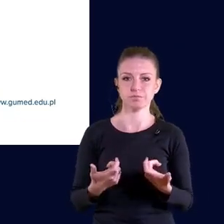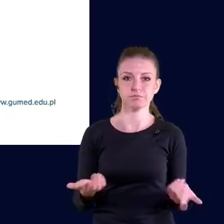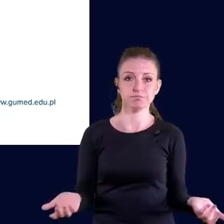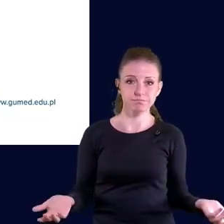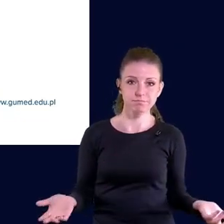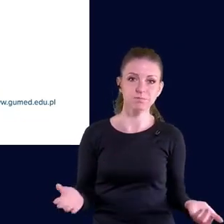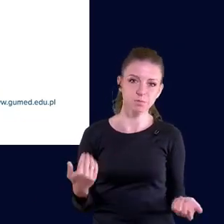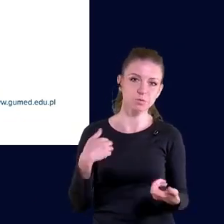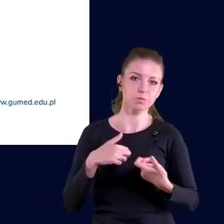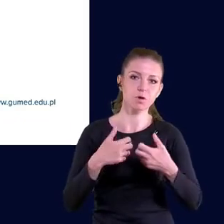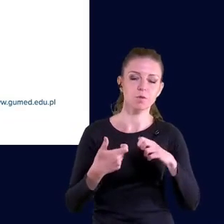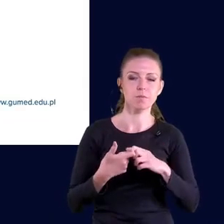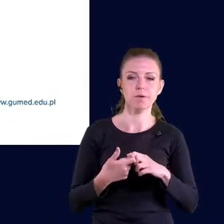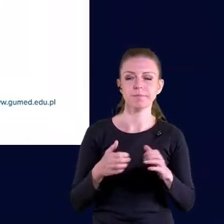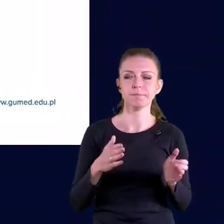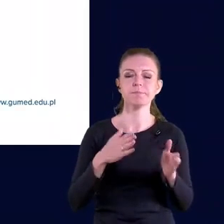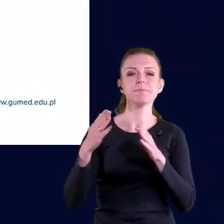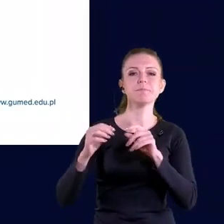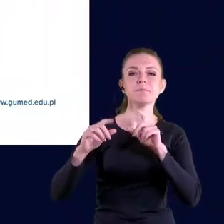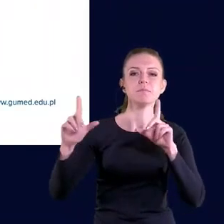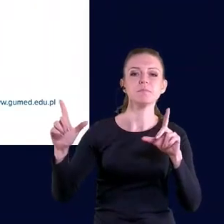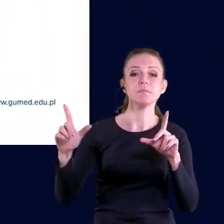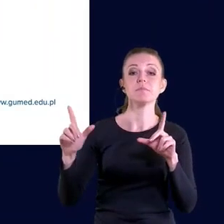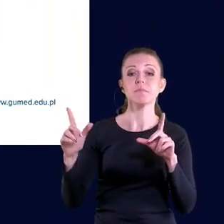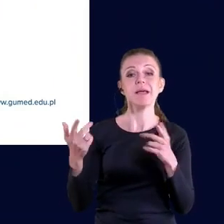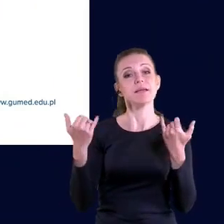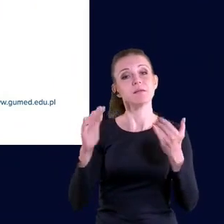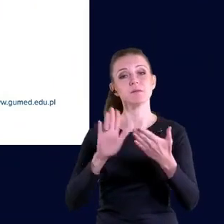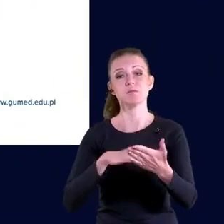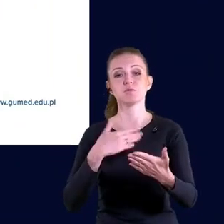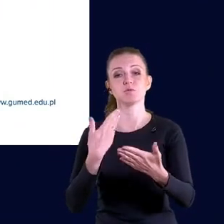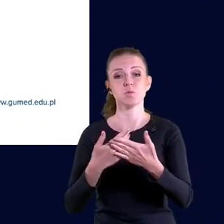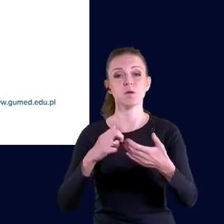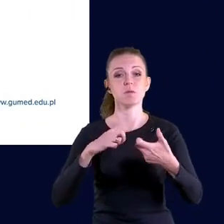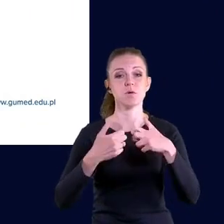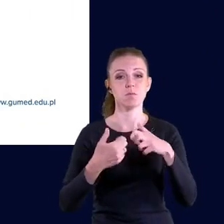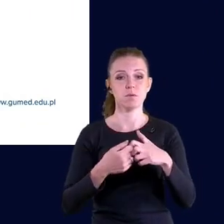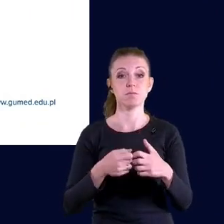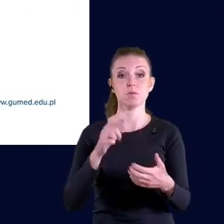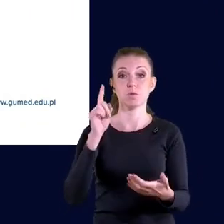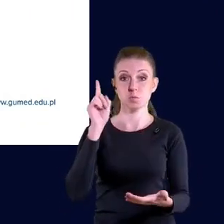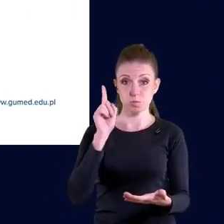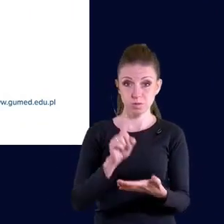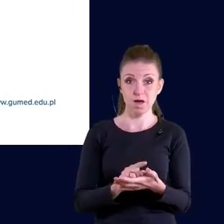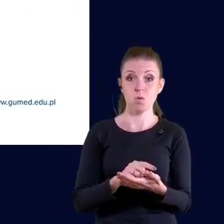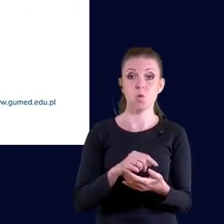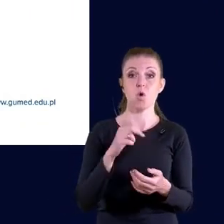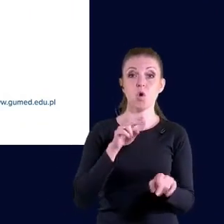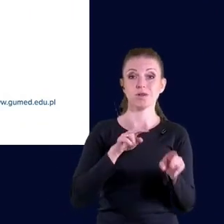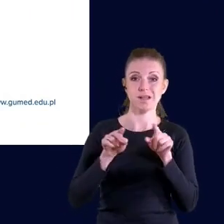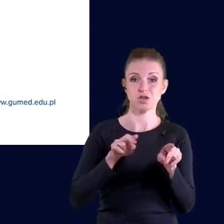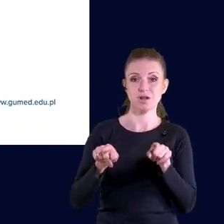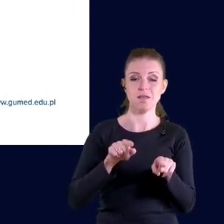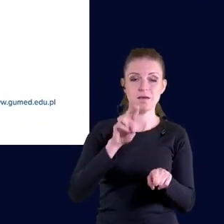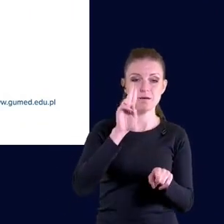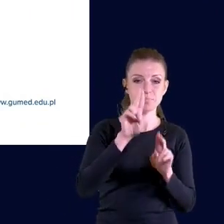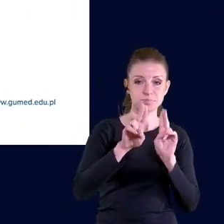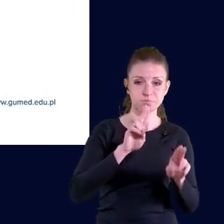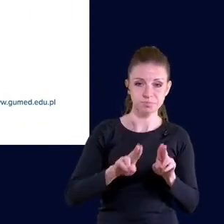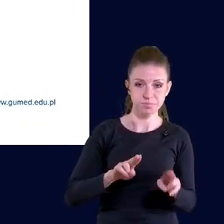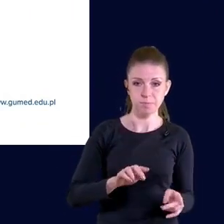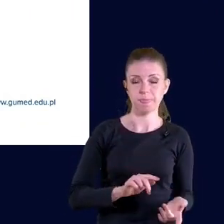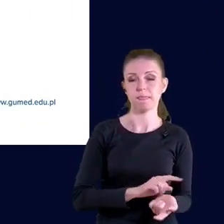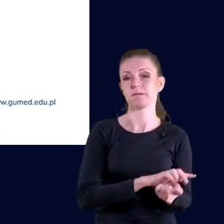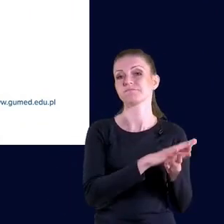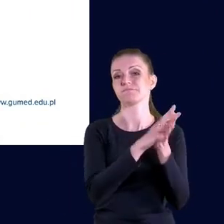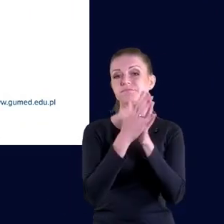kolejny slajd Innym przykładem nawet w przypadku kiedy udało się oznaczyć dokument